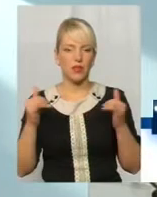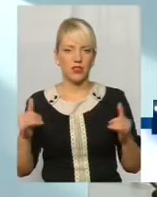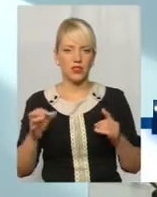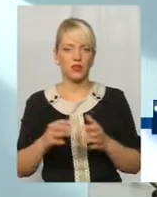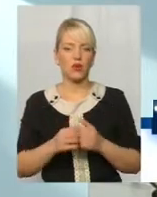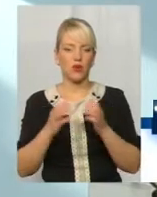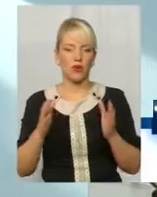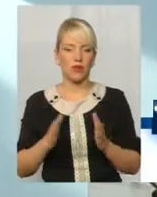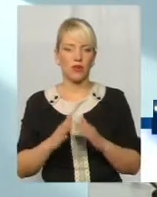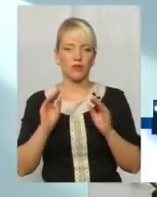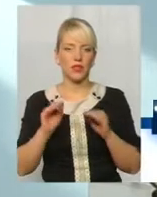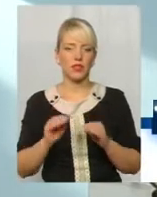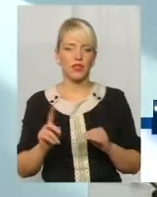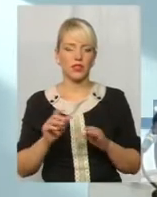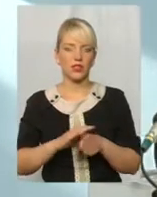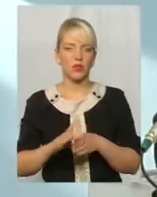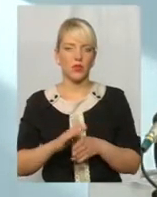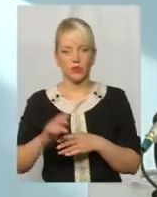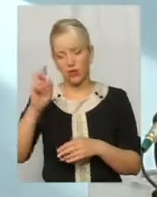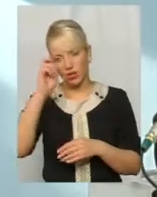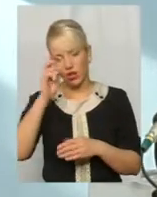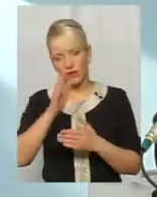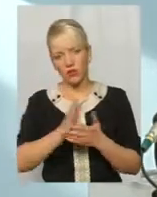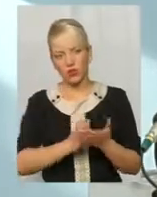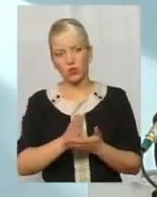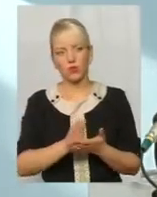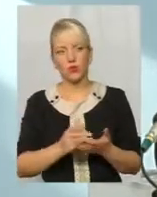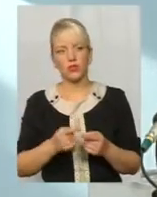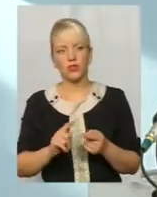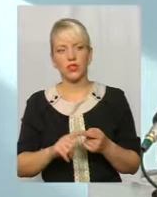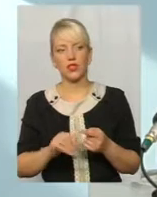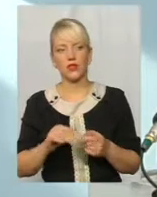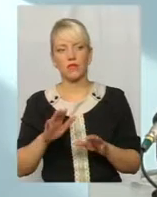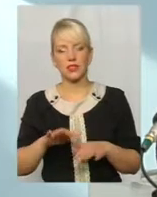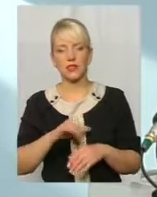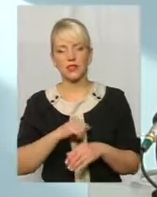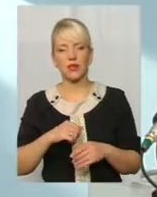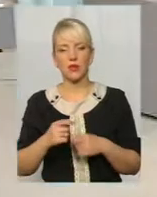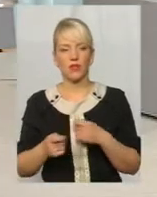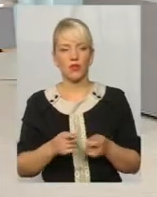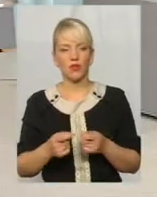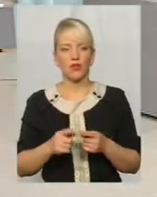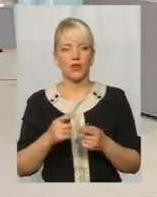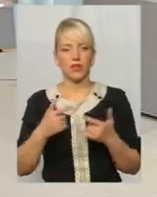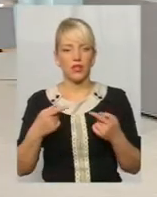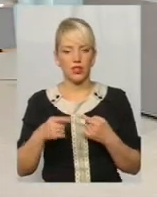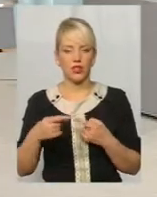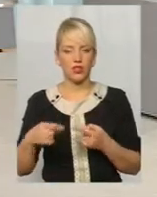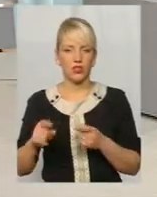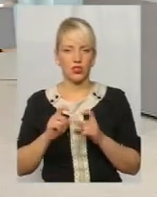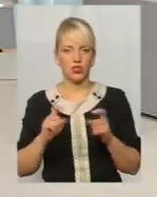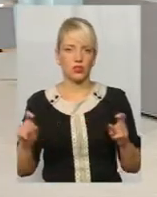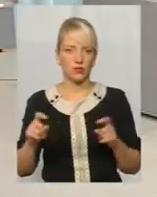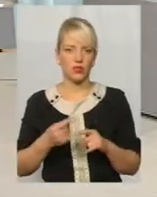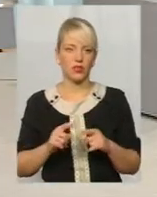яку заповнюють державні службовці та посадові особи органів місцевого самоврядування, ряд інших суб'єктів, які зазначені в Законі України про